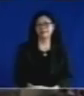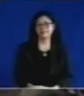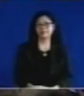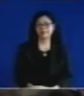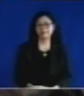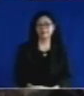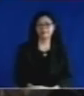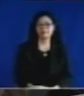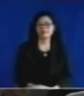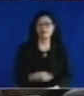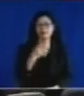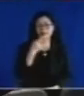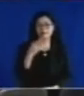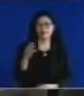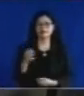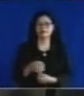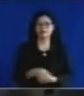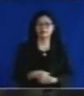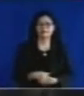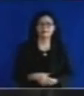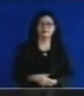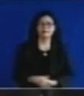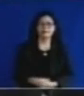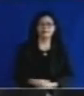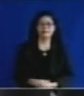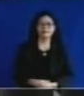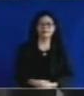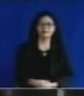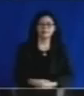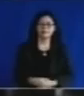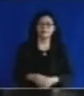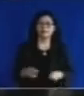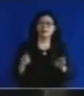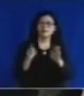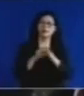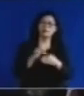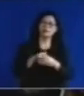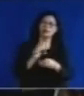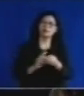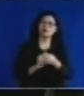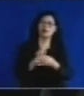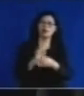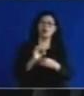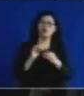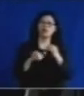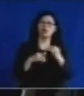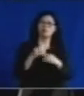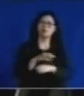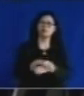Sudah? Terima kasih. Berikutnya kepada pasangan calon nomor urut